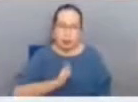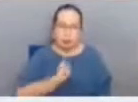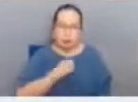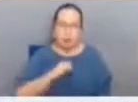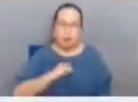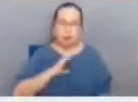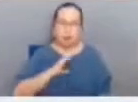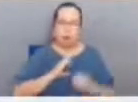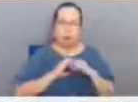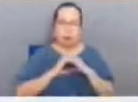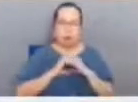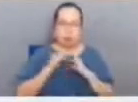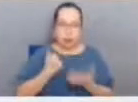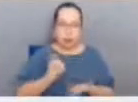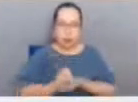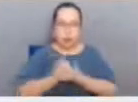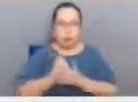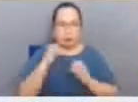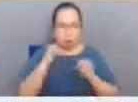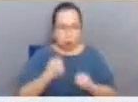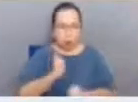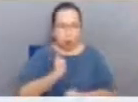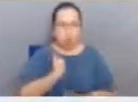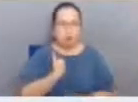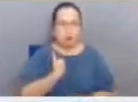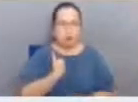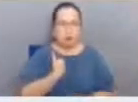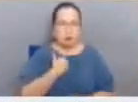was comatose, the impact